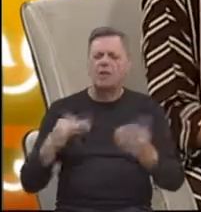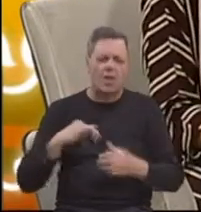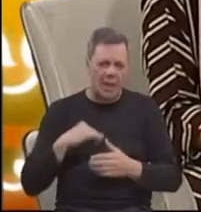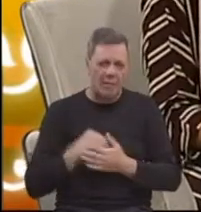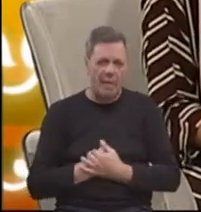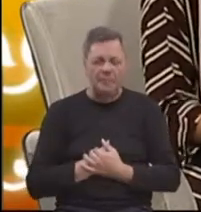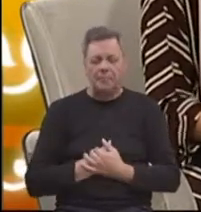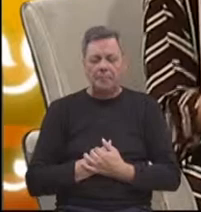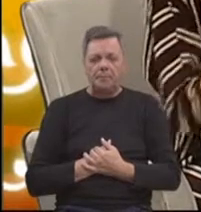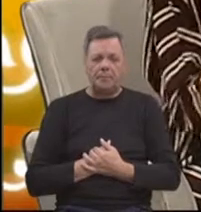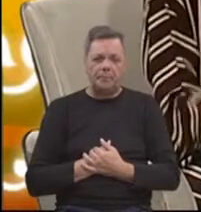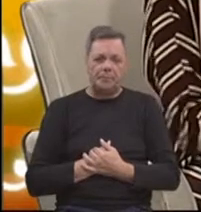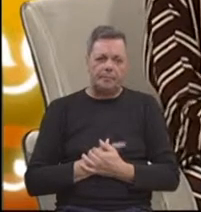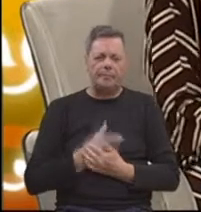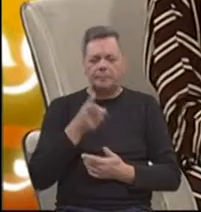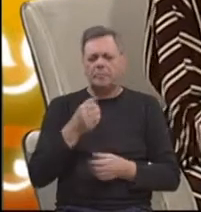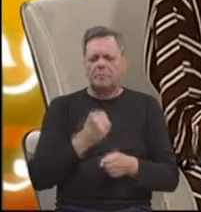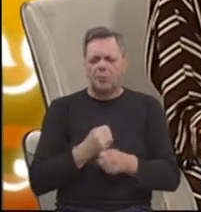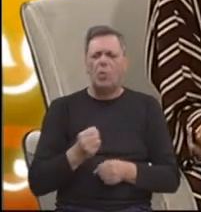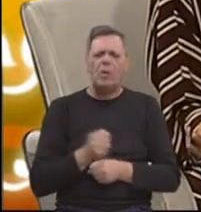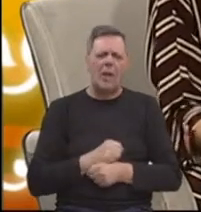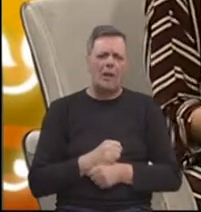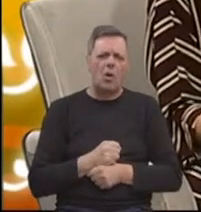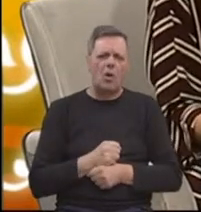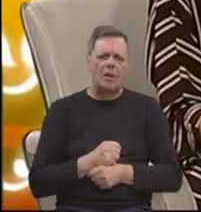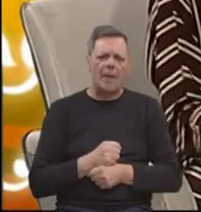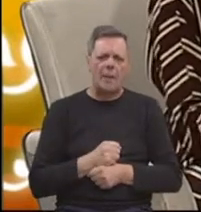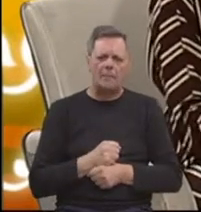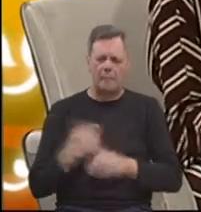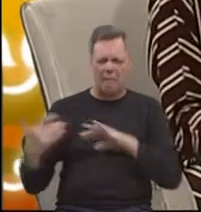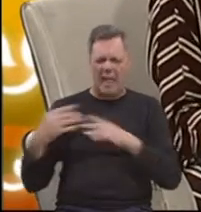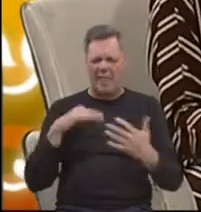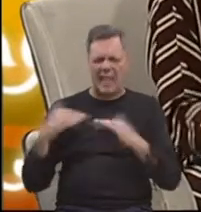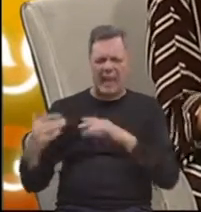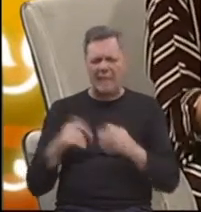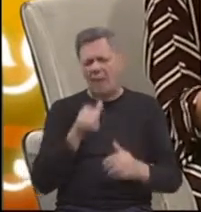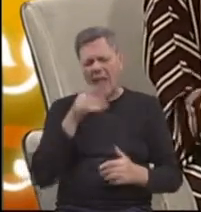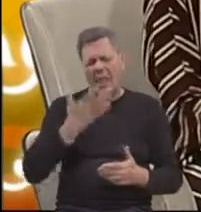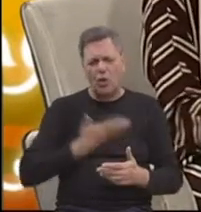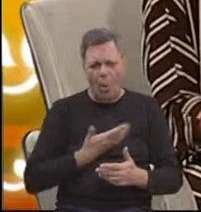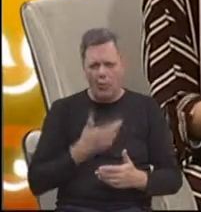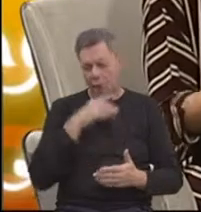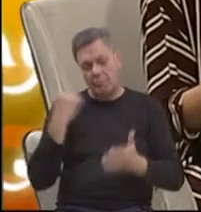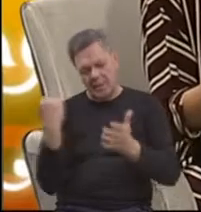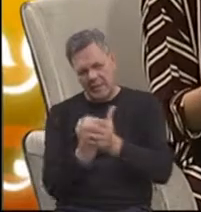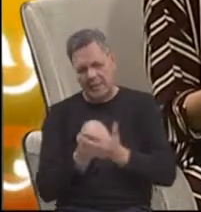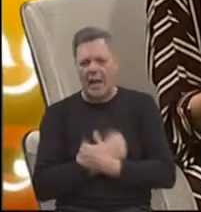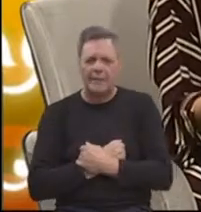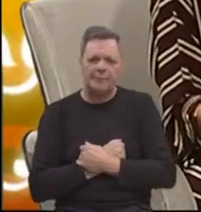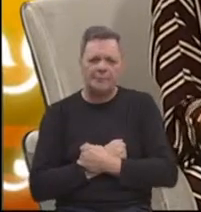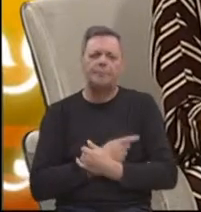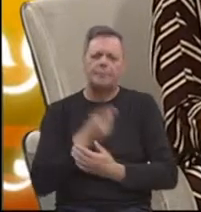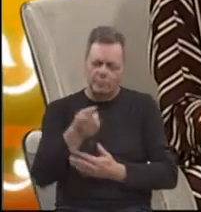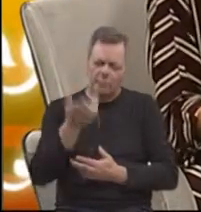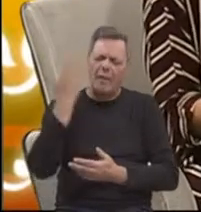zanima. Te su ove radionice vrlo, vrlo interaktivne i na kraju će dobiti i certifikat da